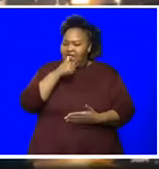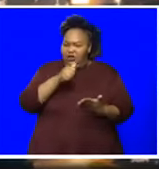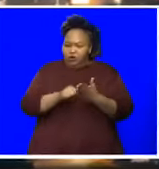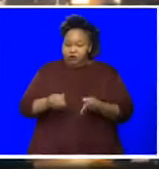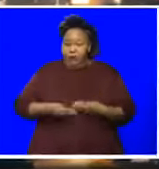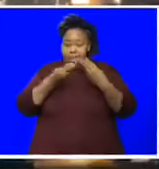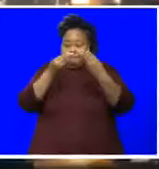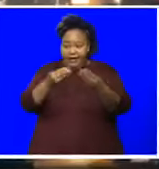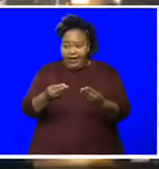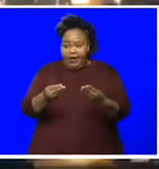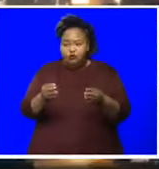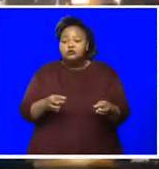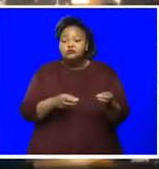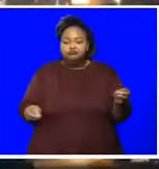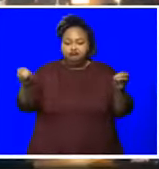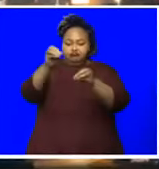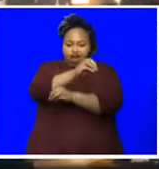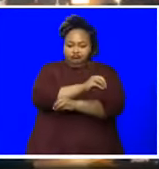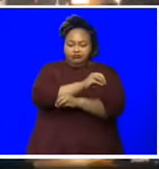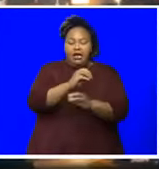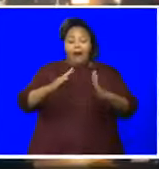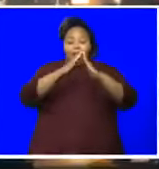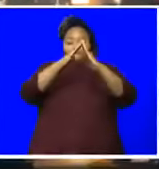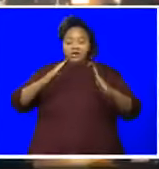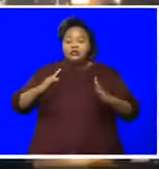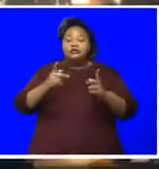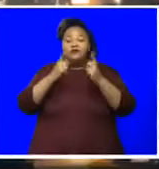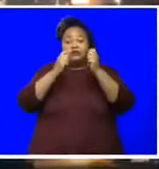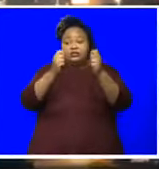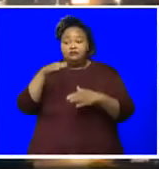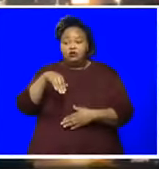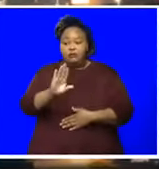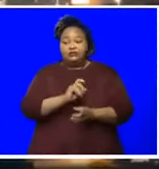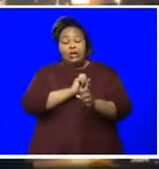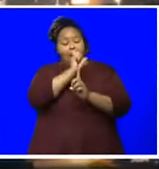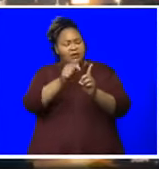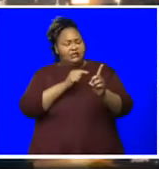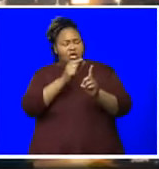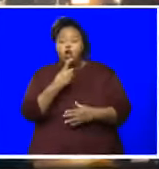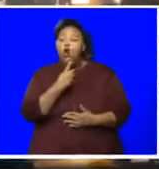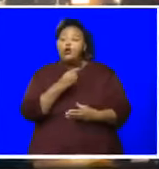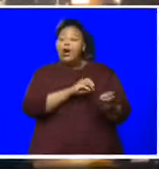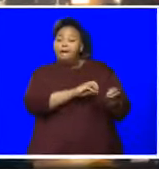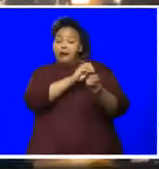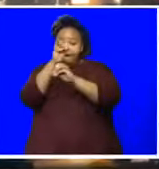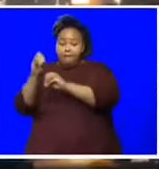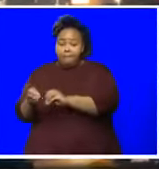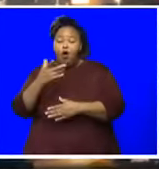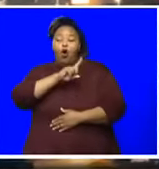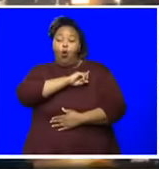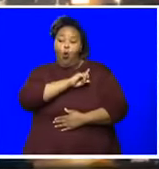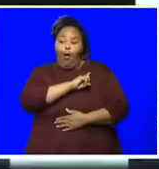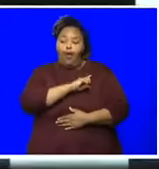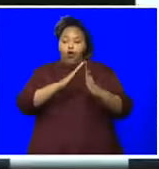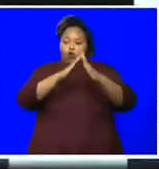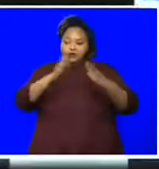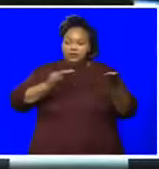lemsebenzi lemikhulu nekuthutha. Lo njinela ususwa nje kuthiwa kude umsebenzi wakhe etiko letemabhizinisi.